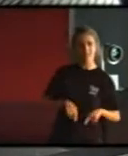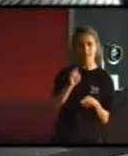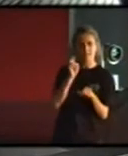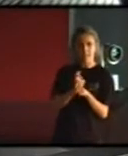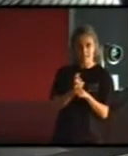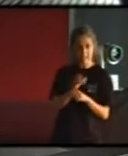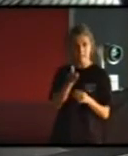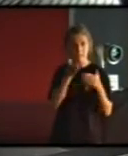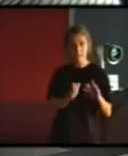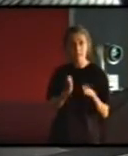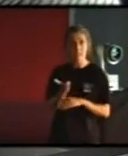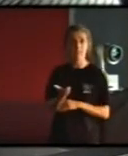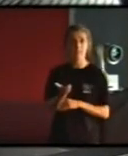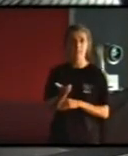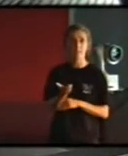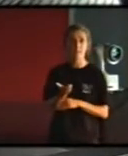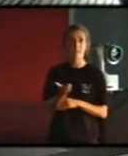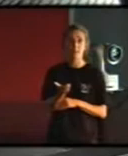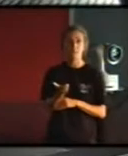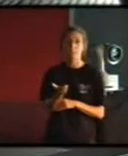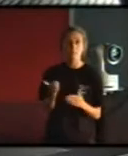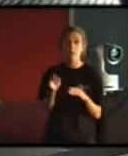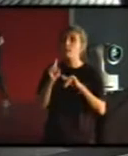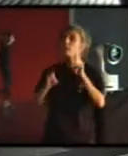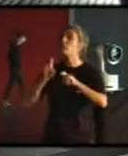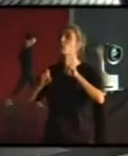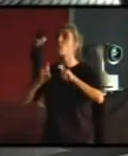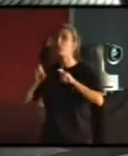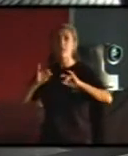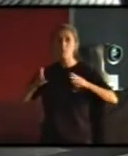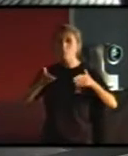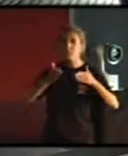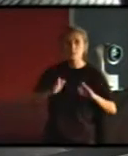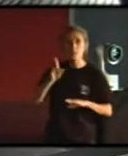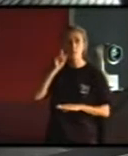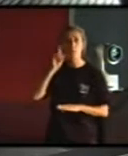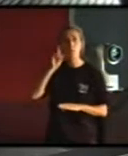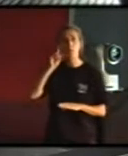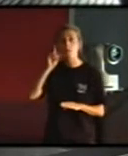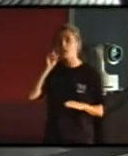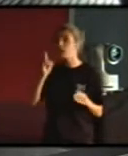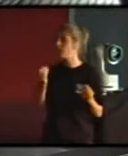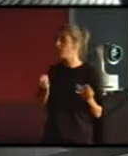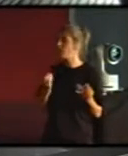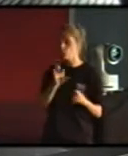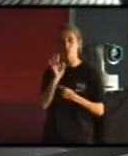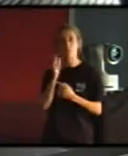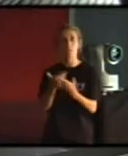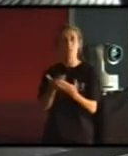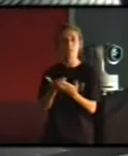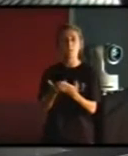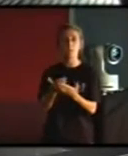garder, indépendamment de toute consultation. Qu'est-ce qui vous fait dire au départ, en tout cas,